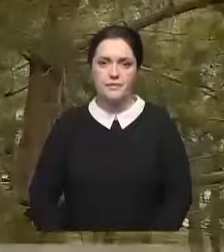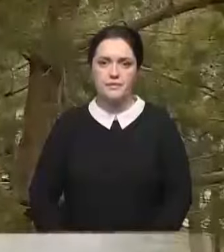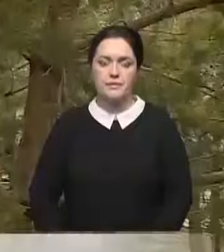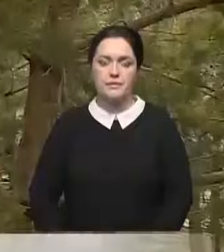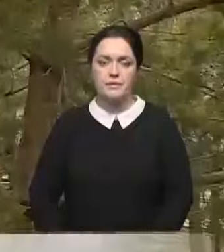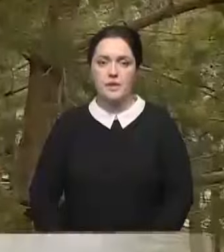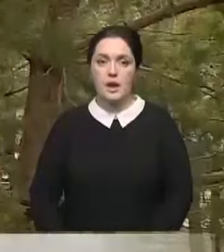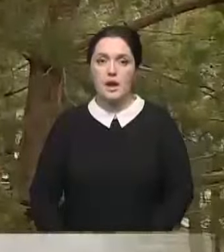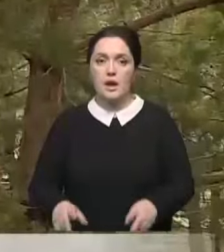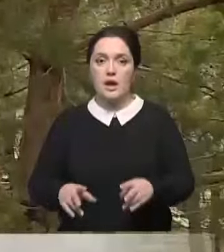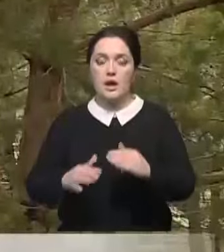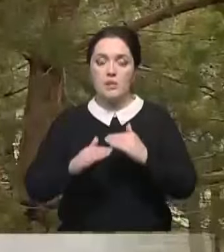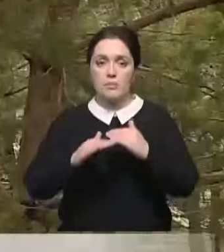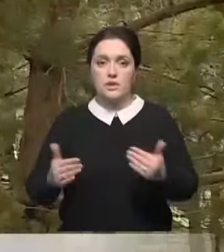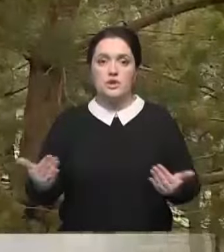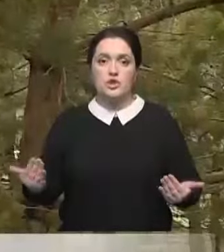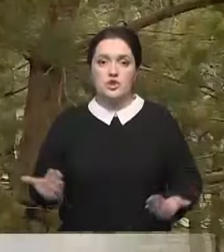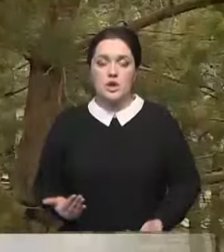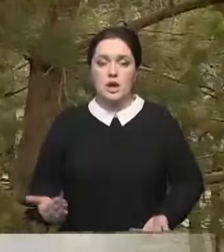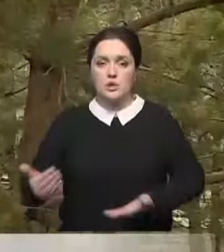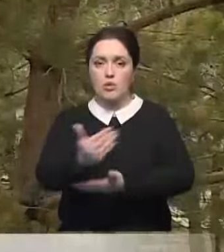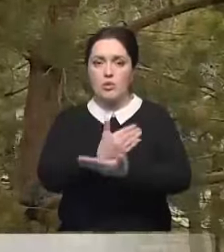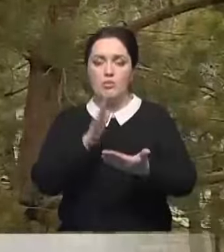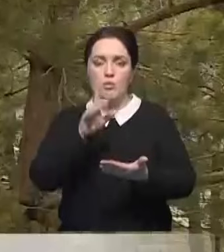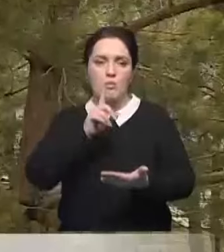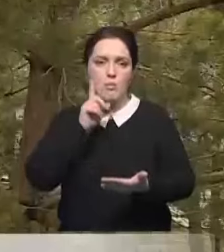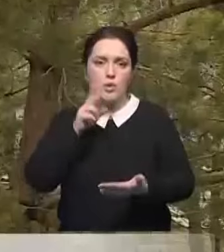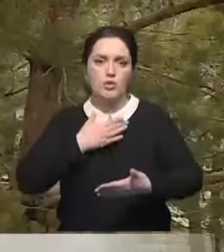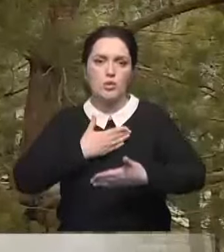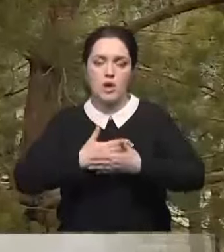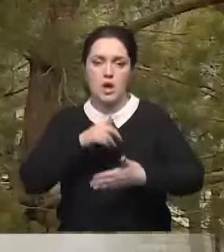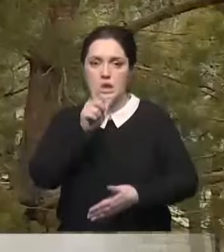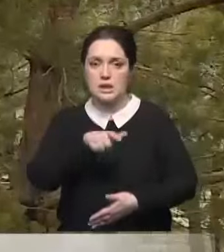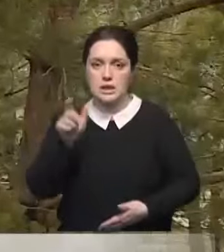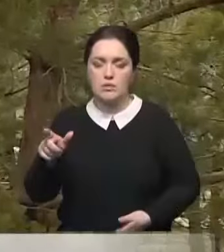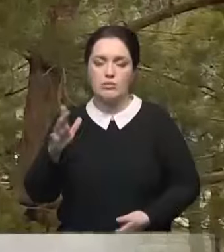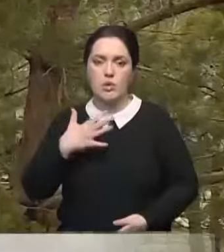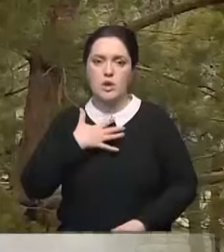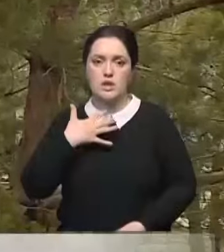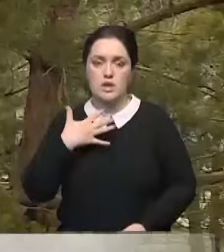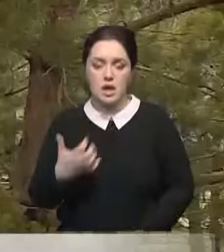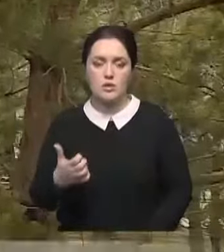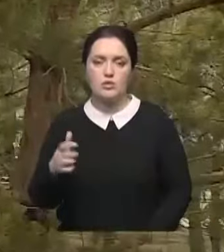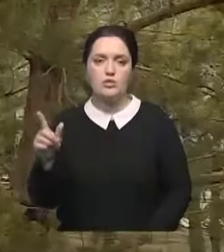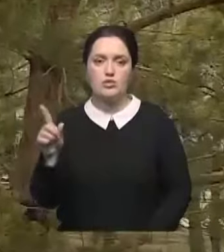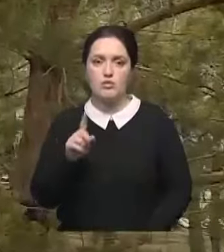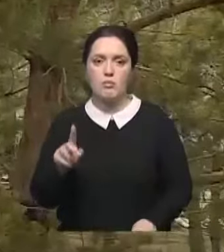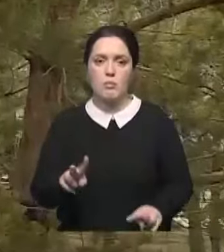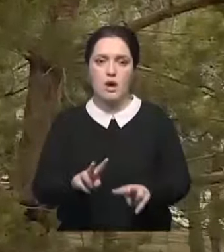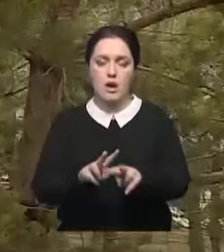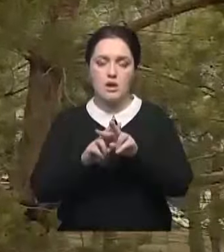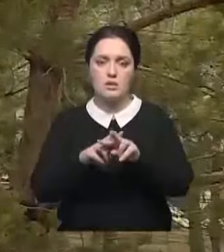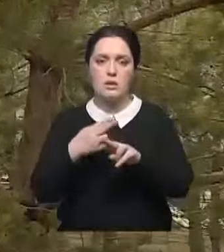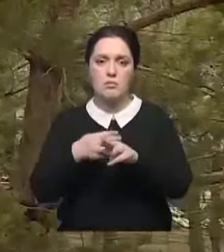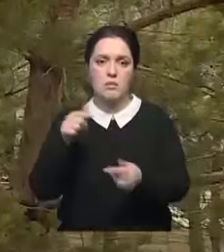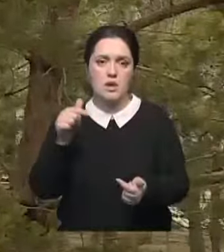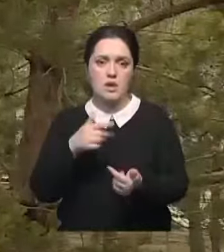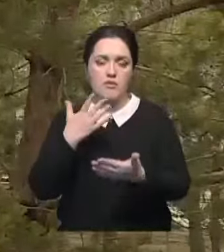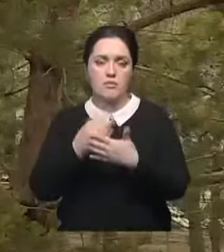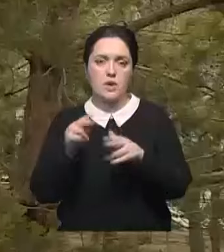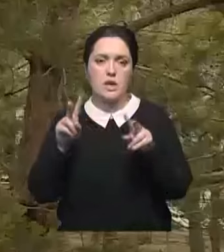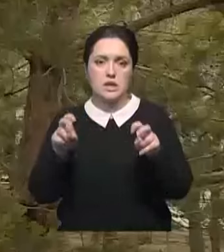Наряду с местными жителями на уборку выйдут и молодые активисты. Мы приложим все усилия для того, чтобы Астана соответствовала своему статусу